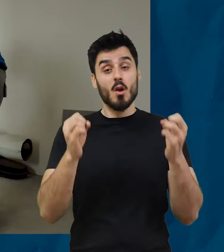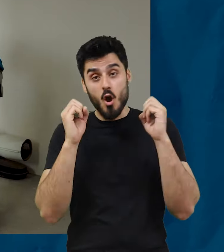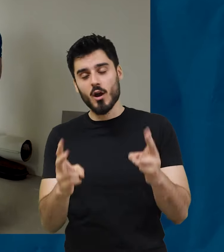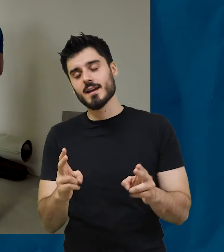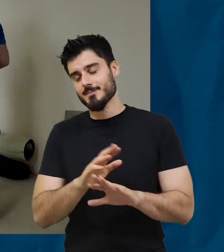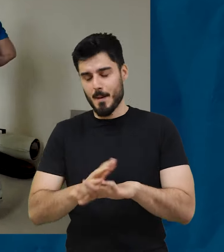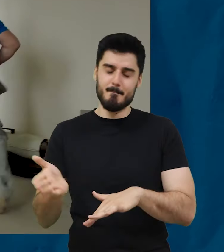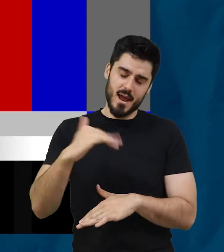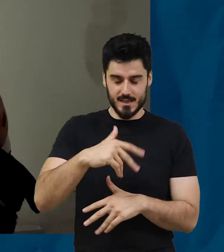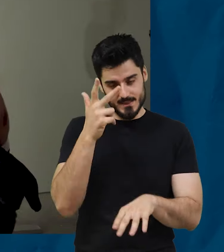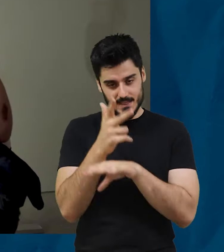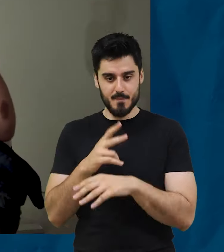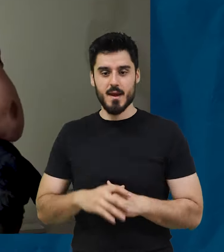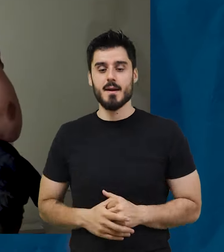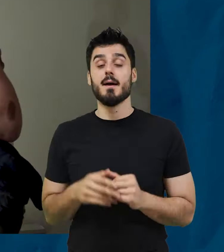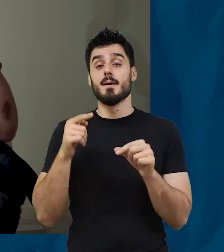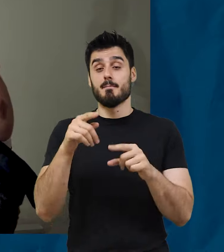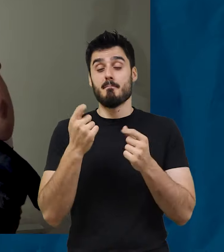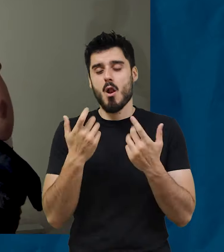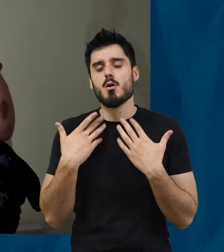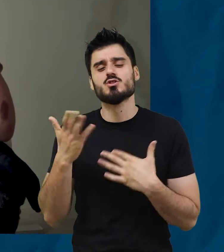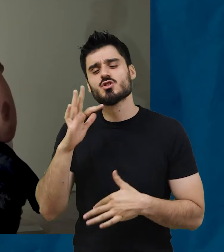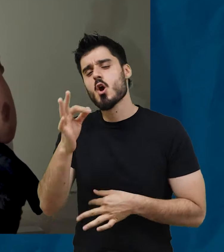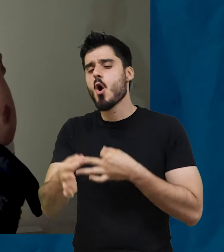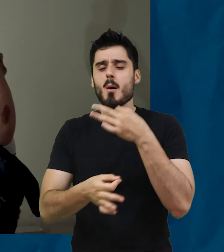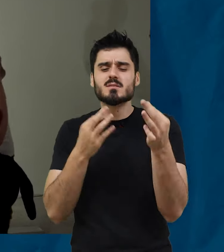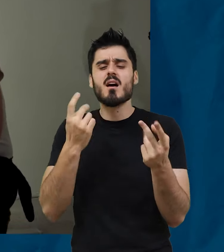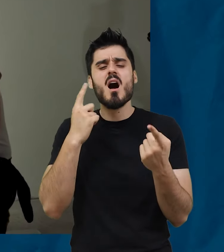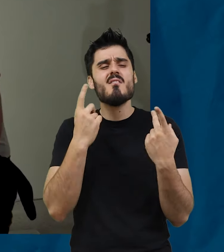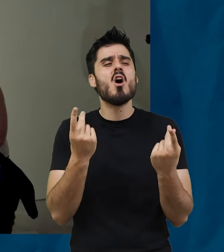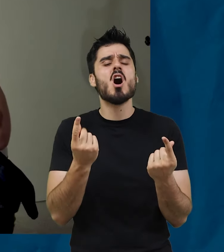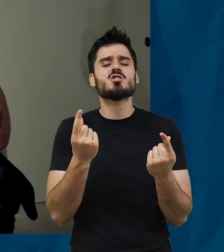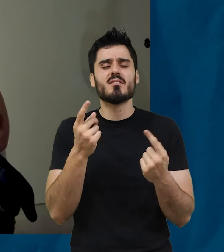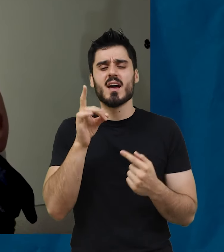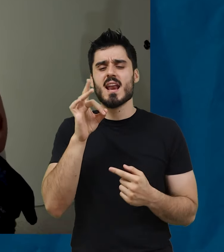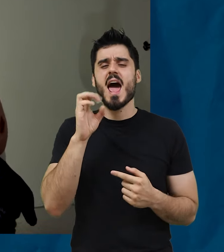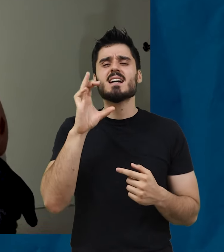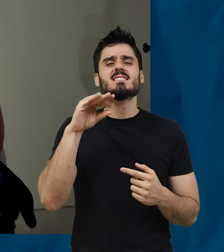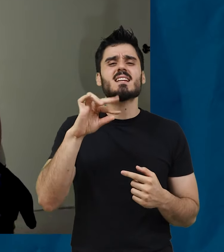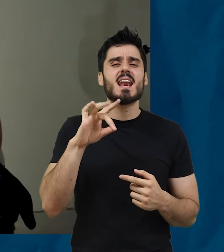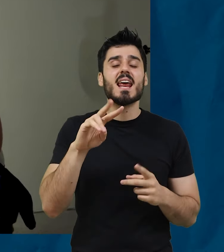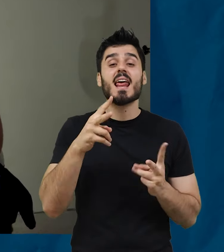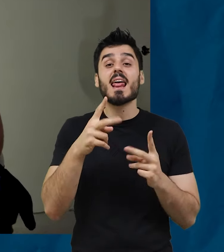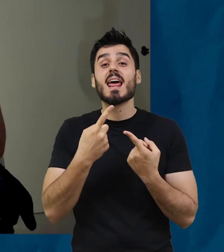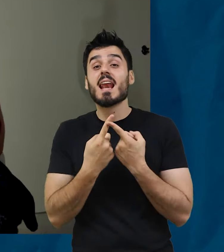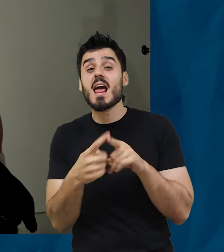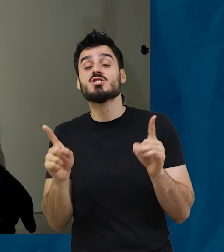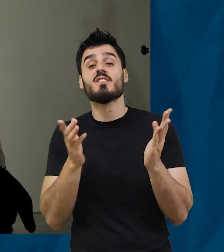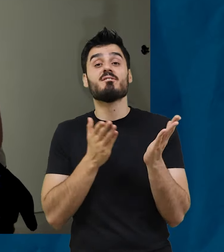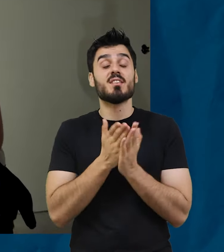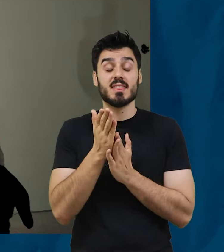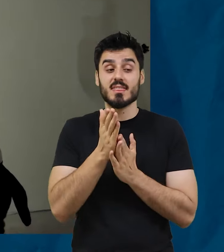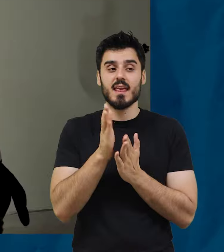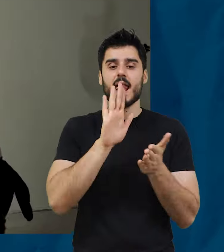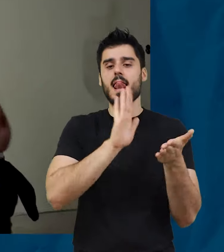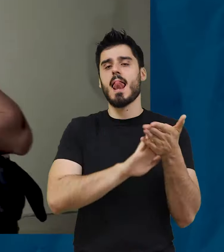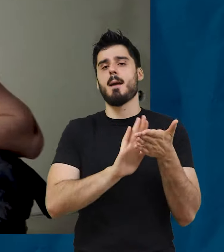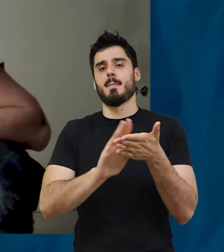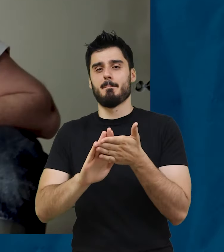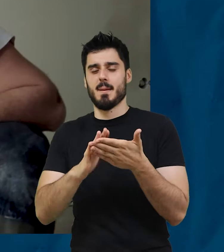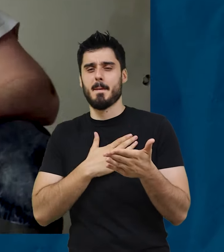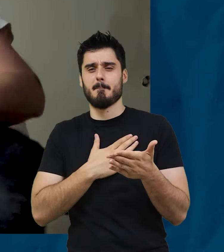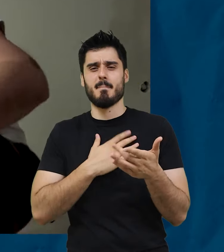Окей, втори дубъл. Тук малко по-нашироко ще ви покажа какво значи растър или различен вид лепене на плочки.